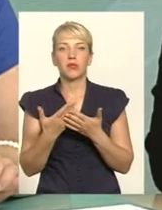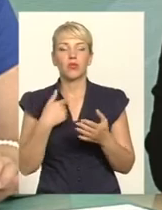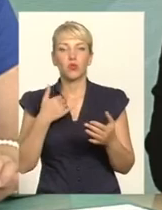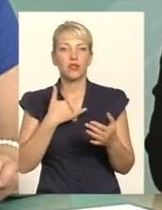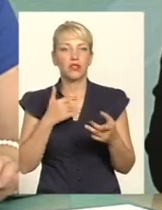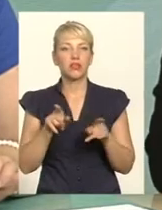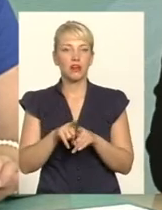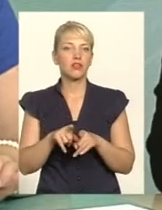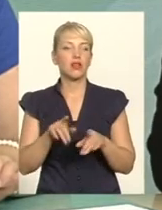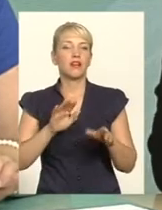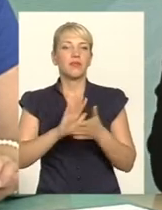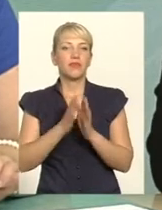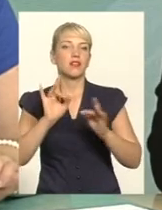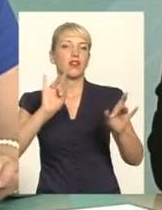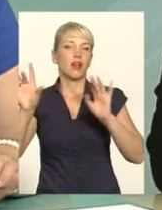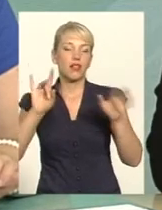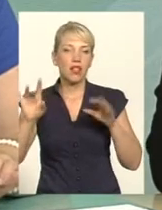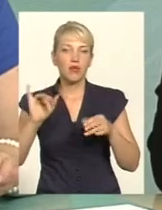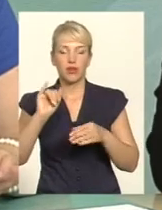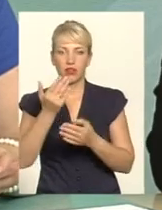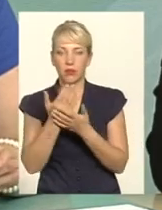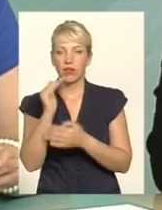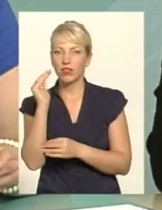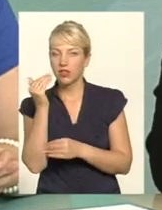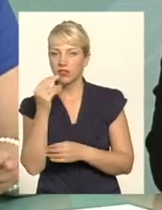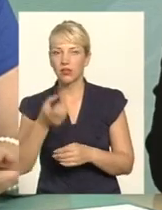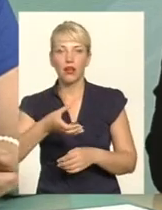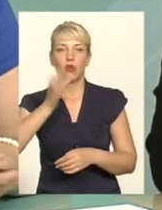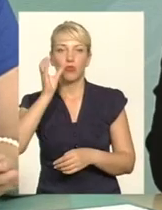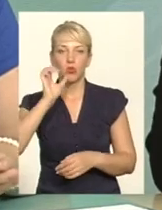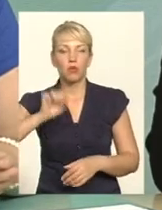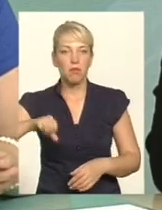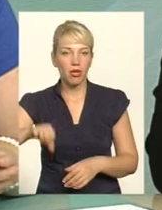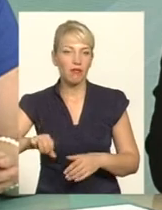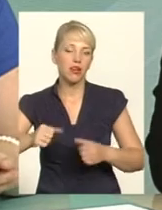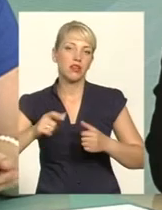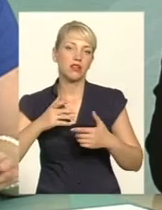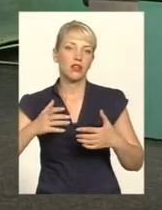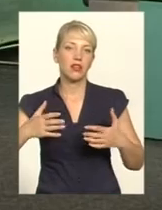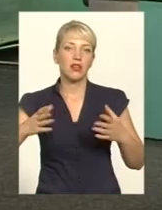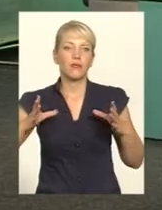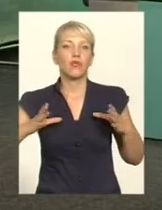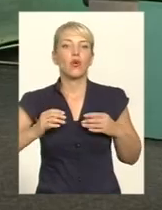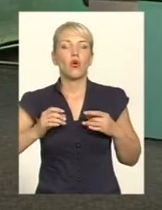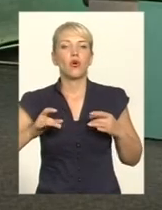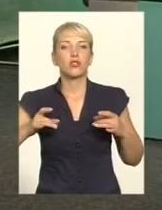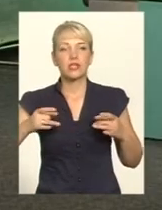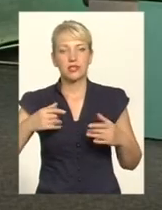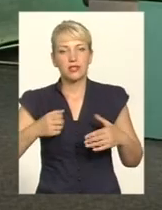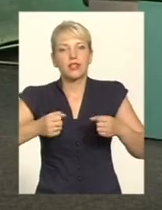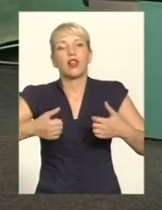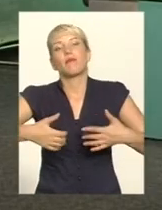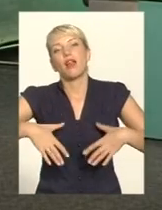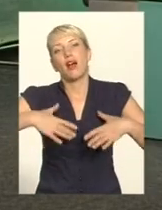далее. И подростки наши, мы часто видим, выпивают пиво и так далее, и расслабляются. И это приводит к тому, что вроде